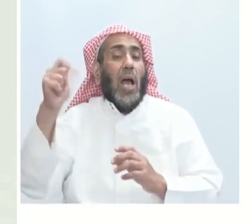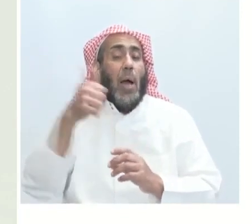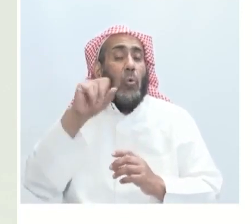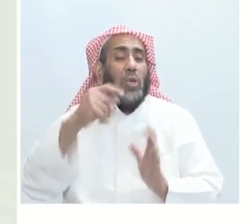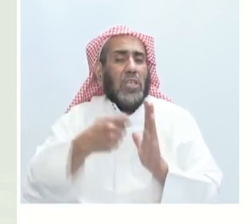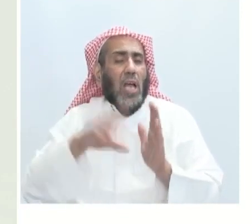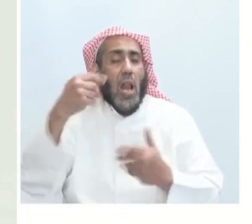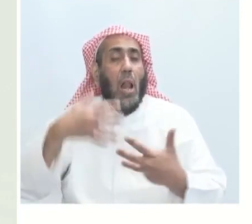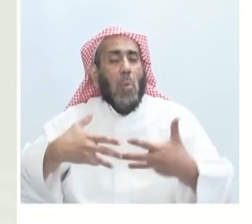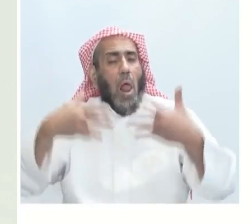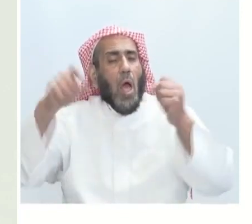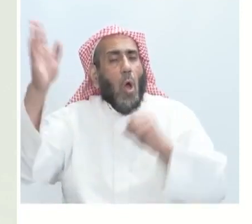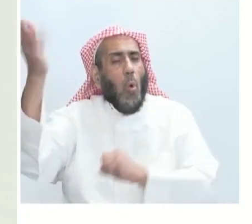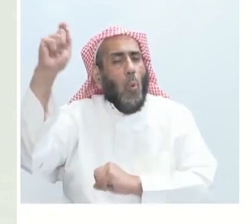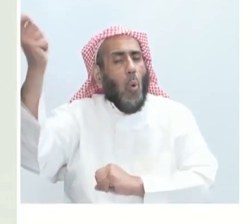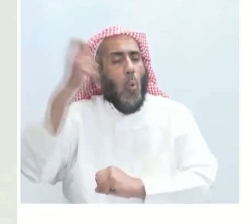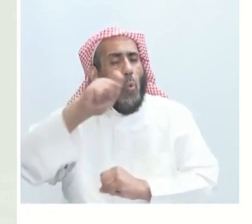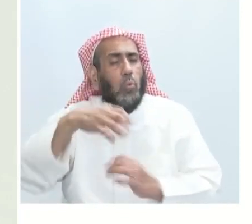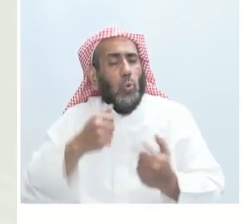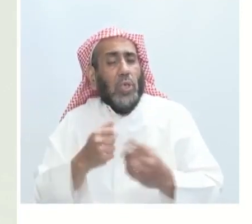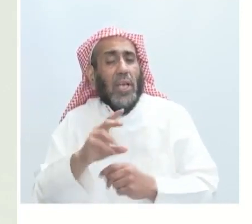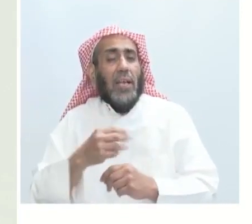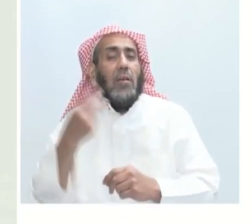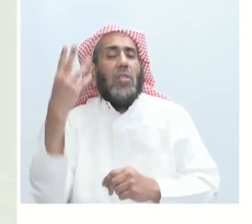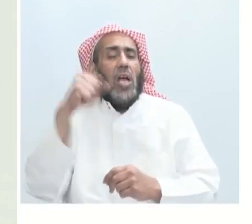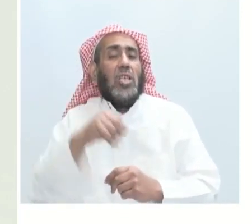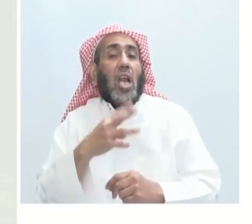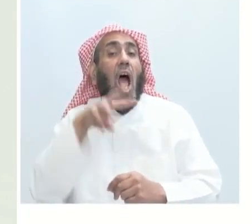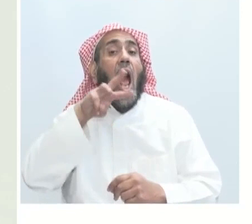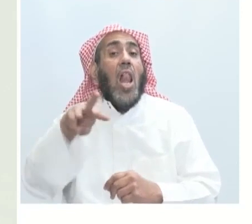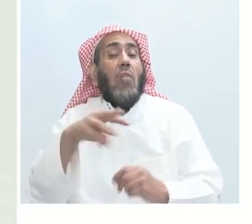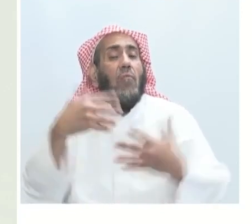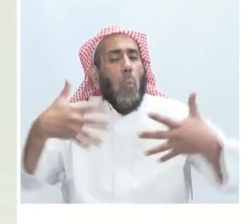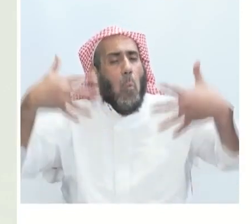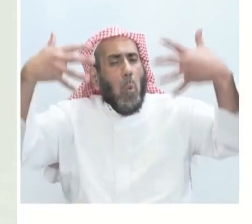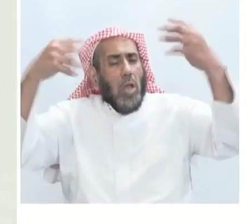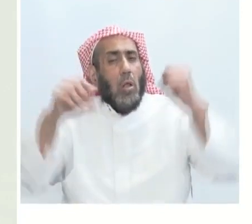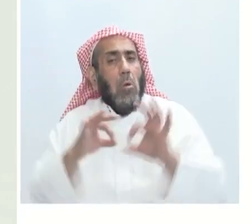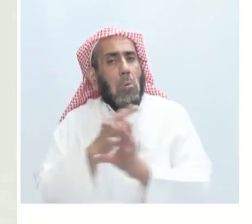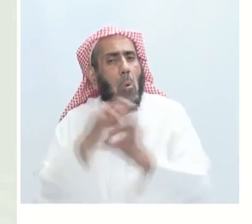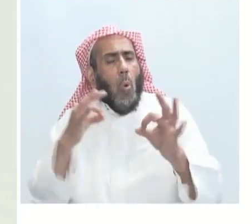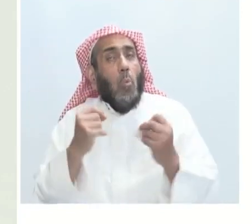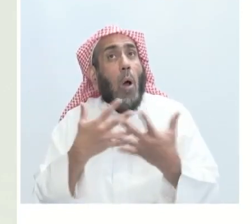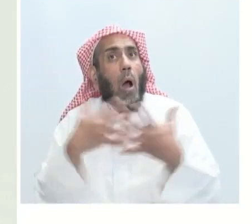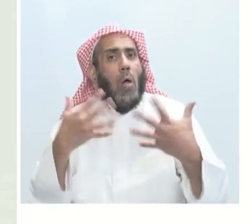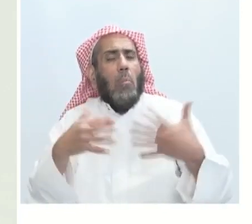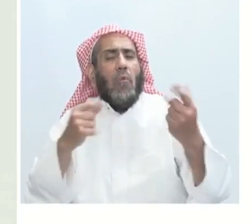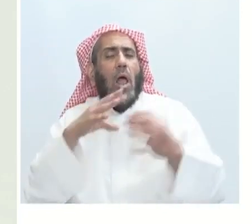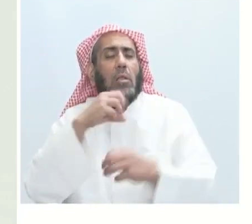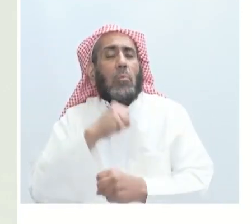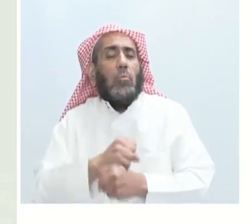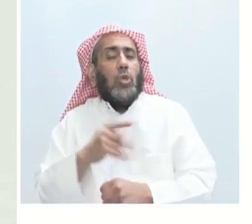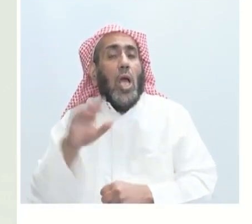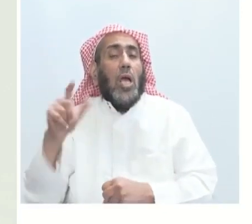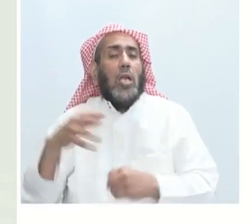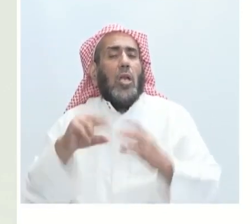ايضا الملاحم البطوليه في التاريخ الاسلام هي 12 الف بيت ولو اكتملت لكانت من اعظم الملاحم طبعا في الادب العربي والشاعر